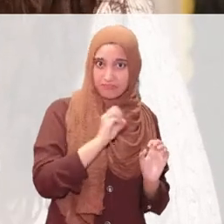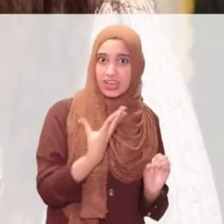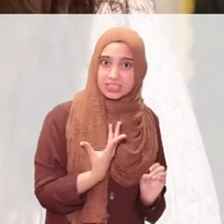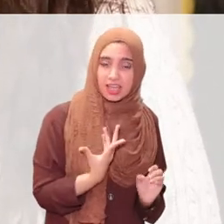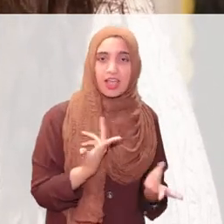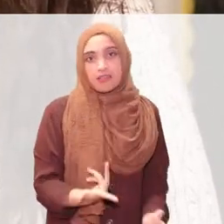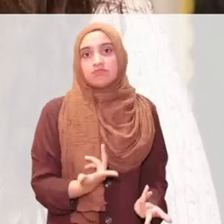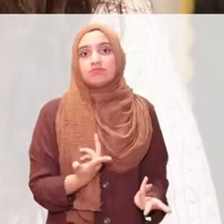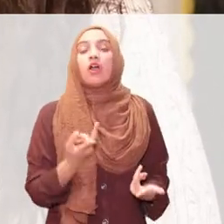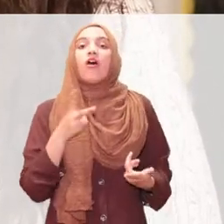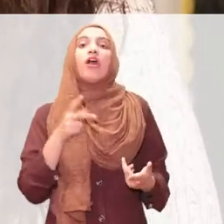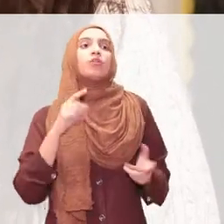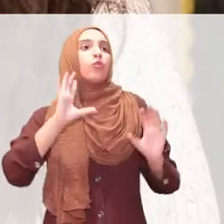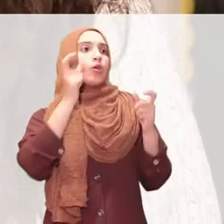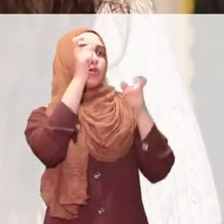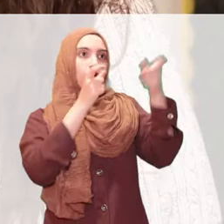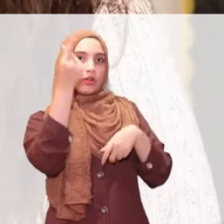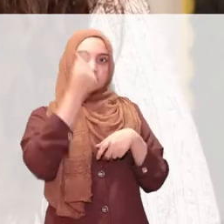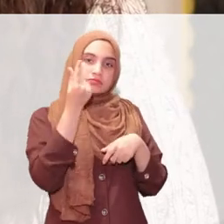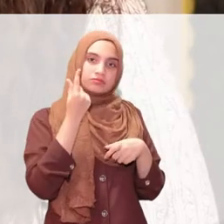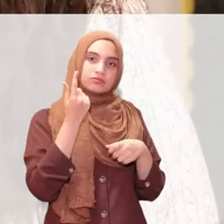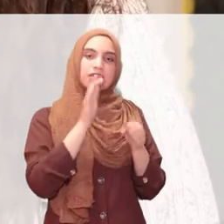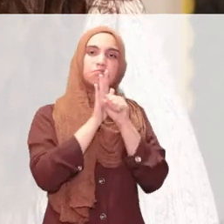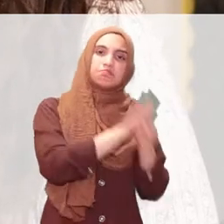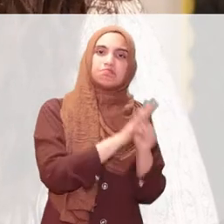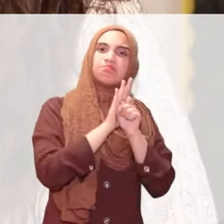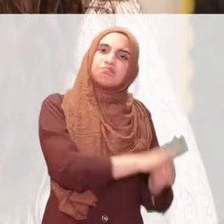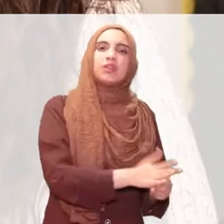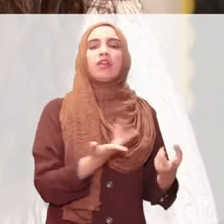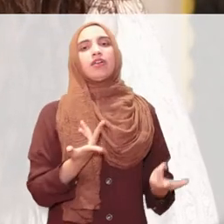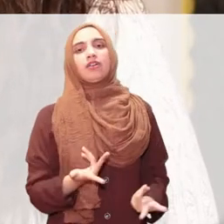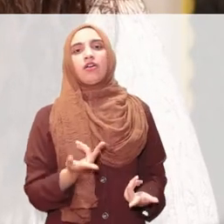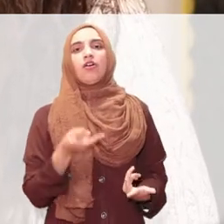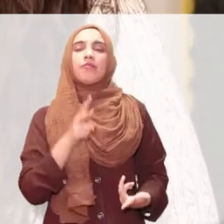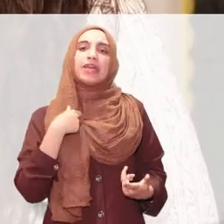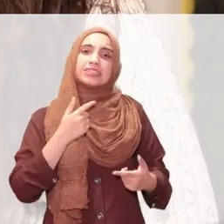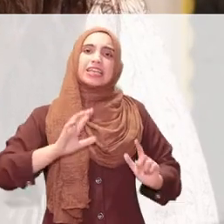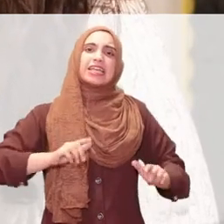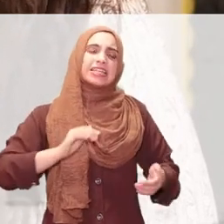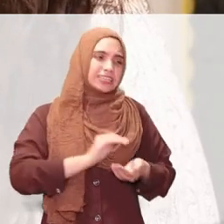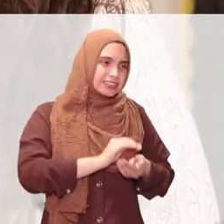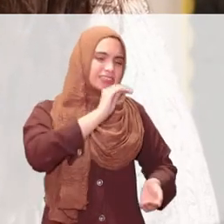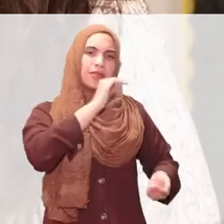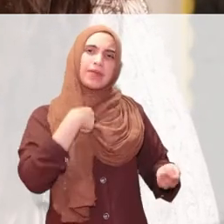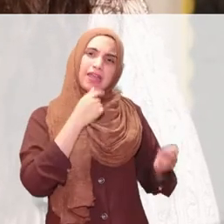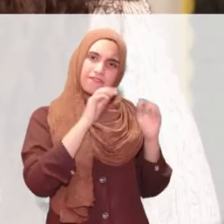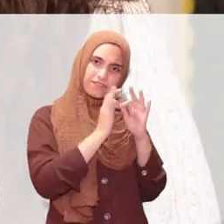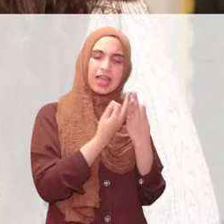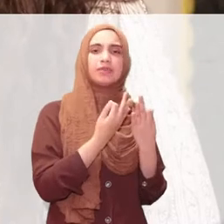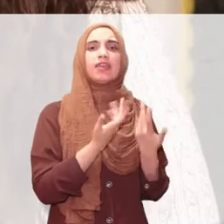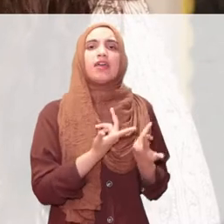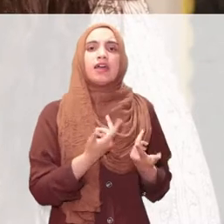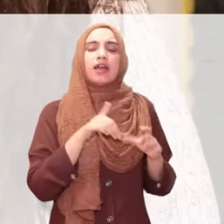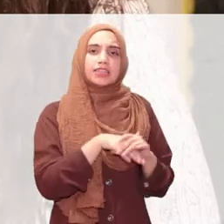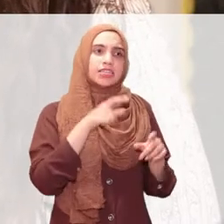आई वांट मूवमेंट्स वीरवर हाउसहोल्ड विद अलार्म डॉमिनेटिंग माय